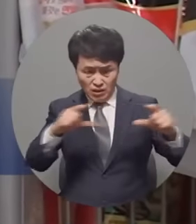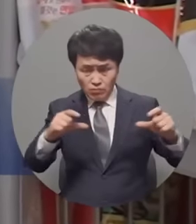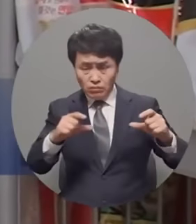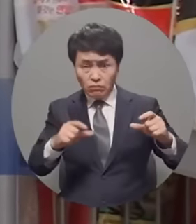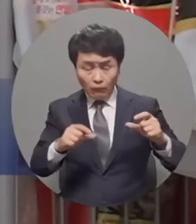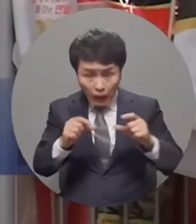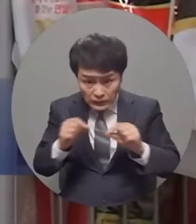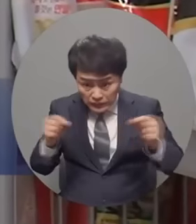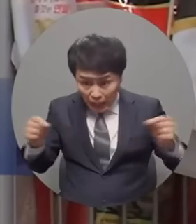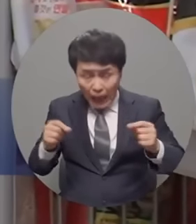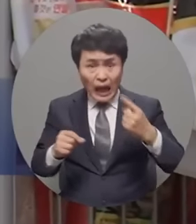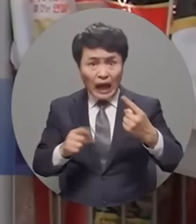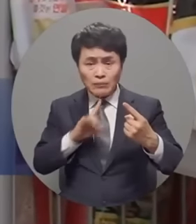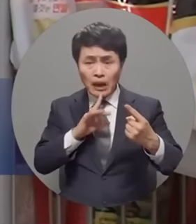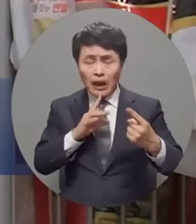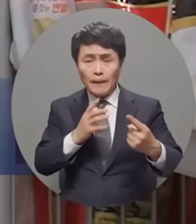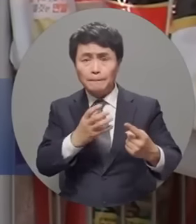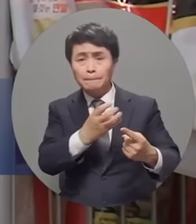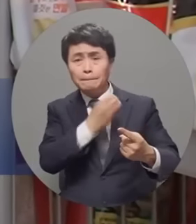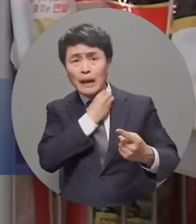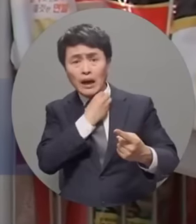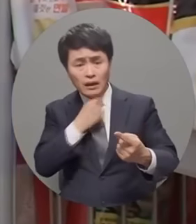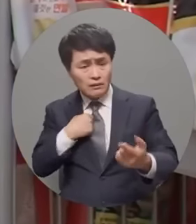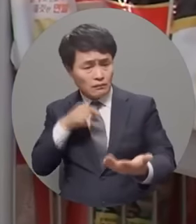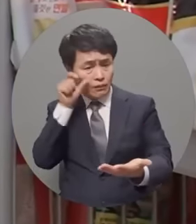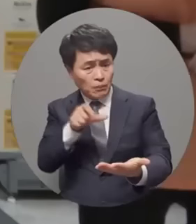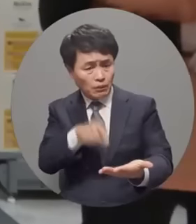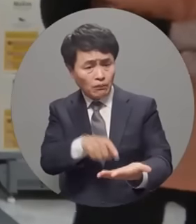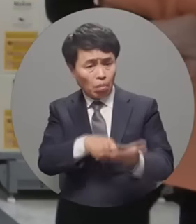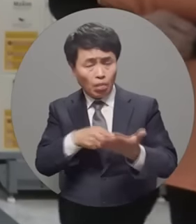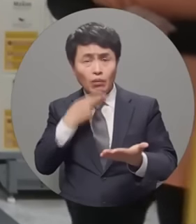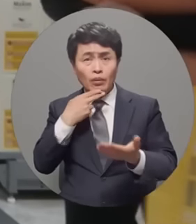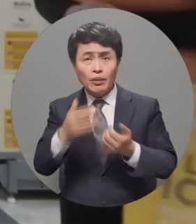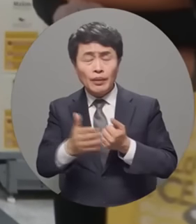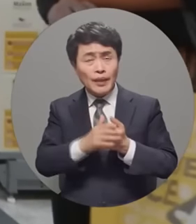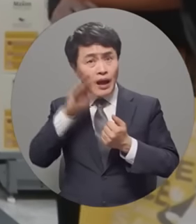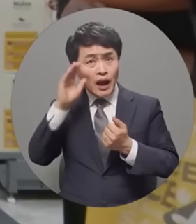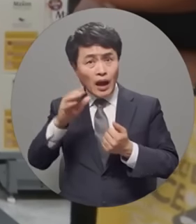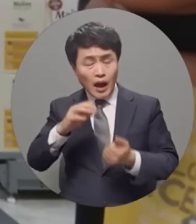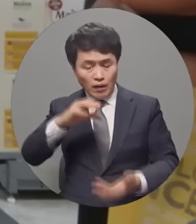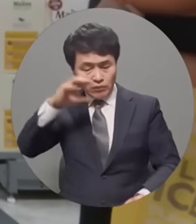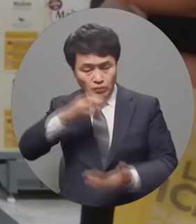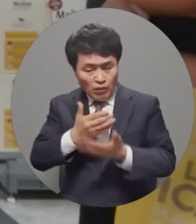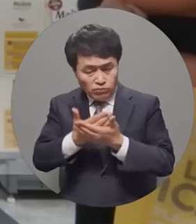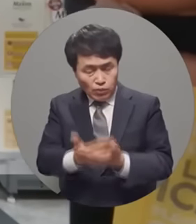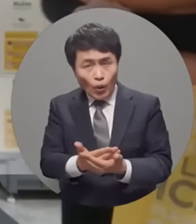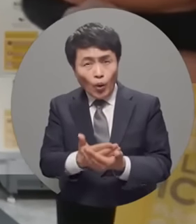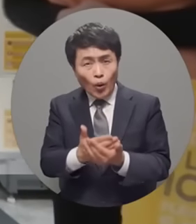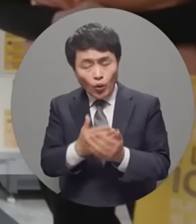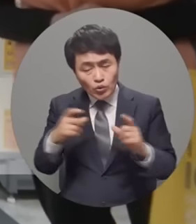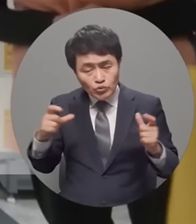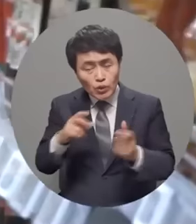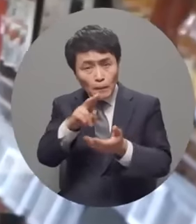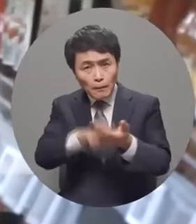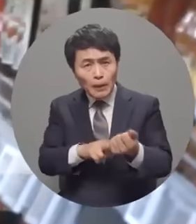너무 진짜 배신당하는 느낌이었죠. 그런 게 표시가 안 돼 있었으니까. 앞으로 용량을 몰래 줄여서 파는 행위가